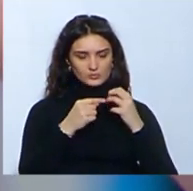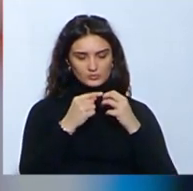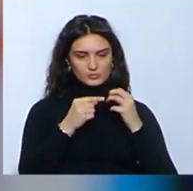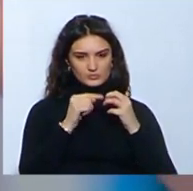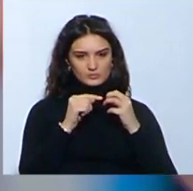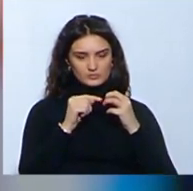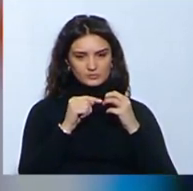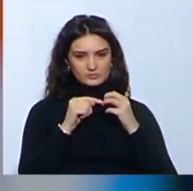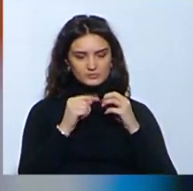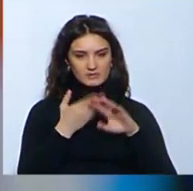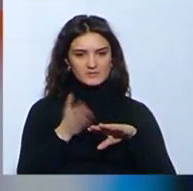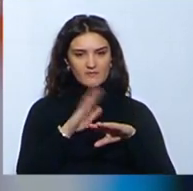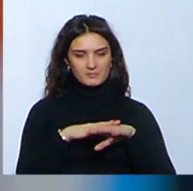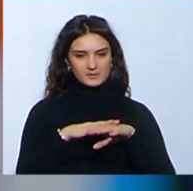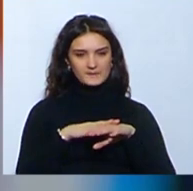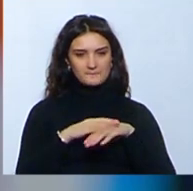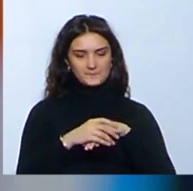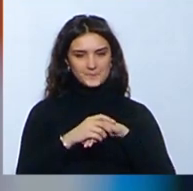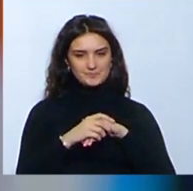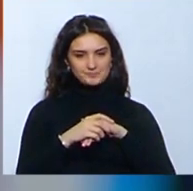თვალის კაკლისთვის დამცველობითი